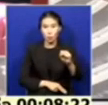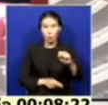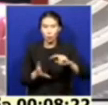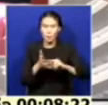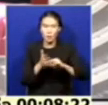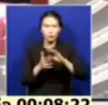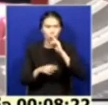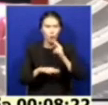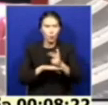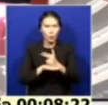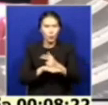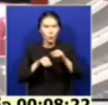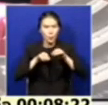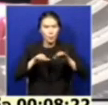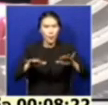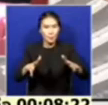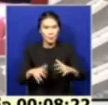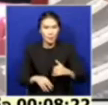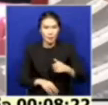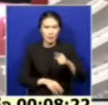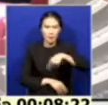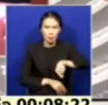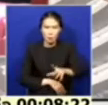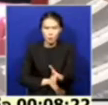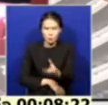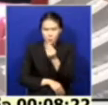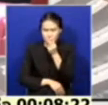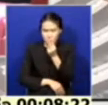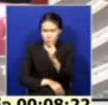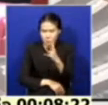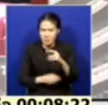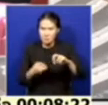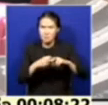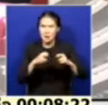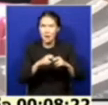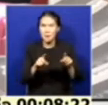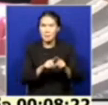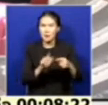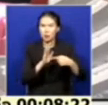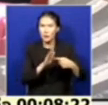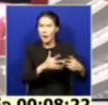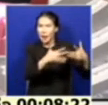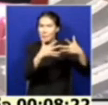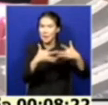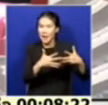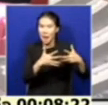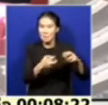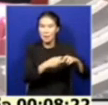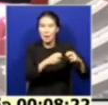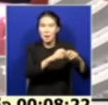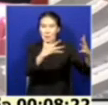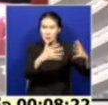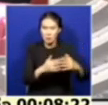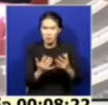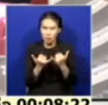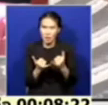คลิปดังกล่าวนั้นก็มีความสำคัญและช่วยทำให้มีความเข้าใจอะไรได้บ้างมากขึ้นเช่นเดียวกับคลิปของจ